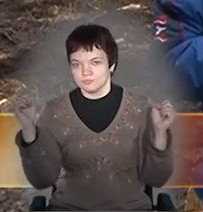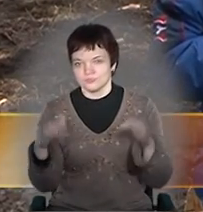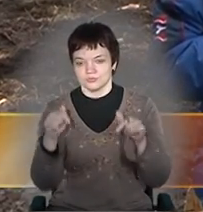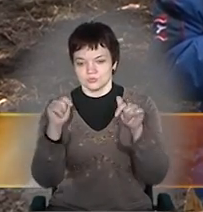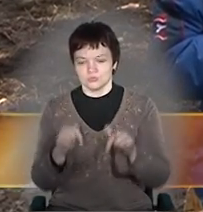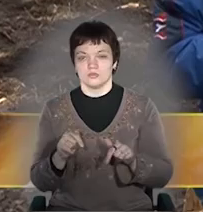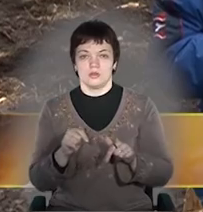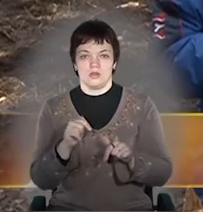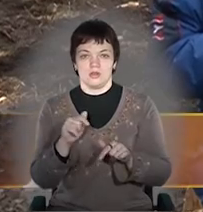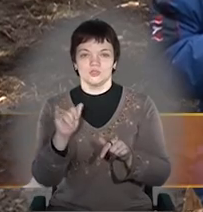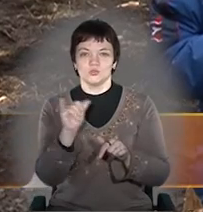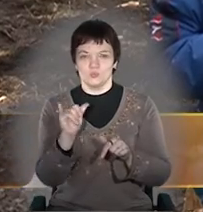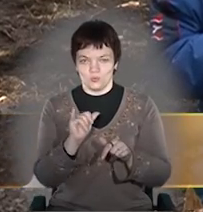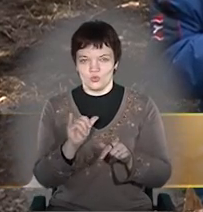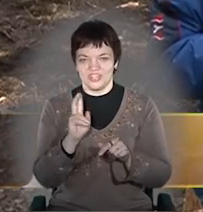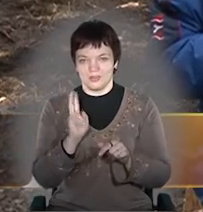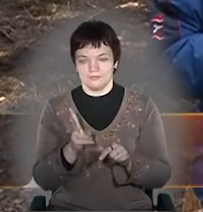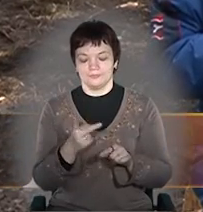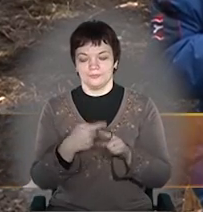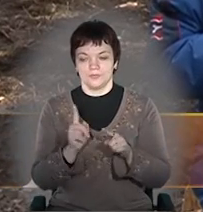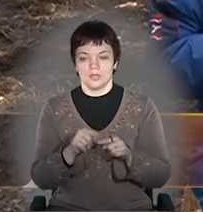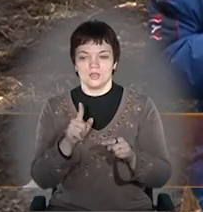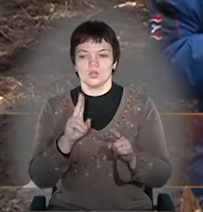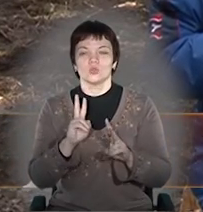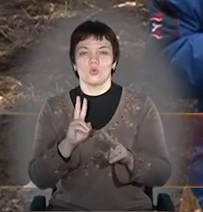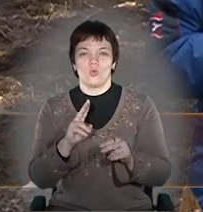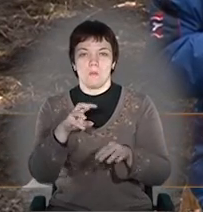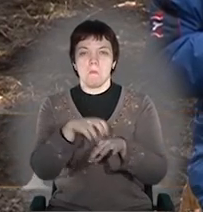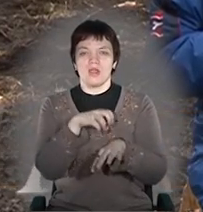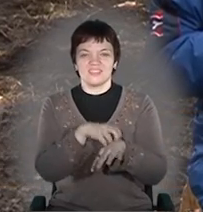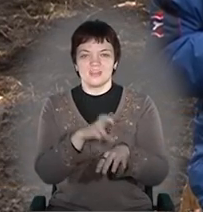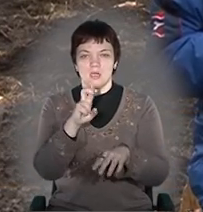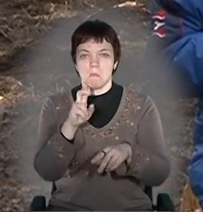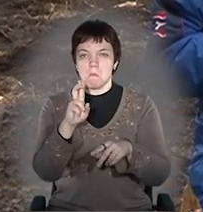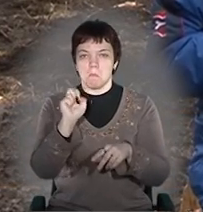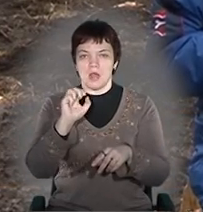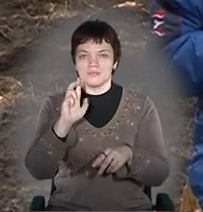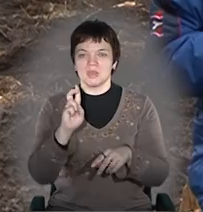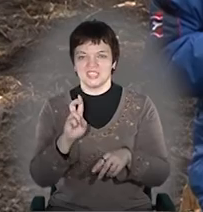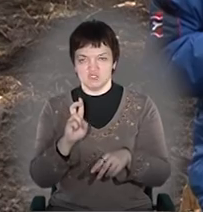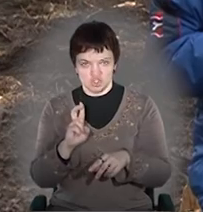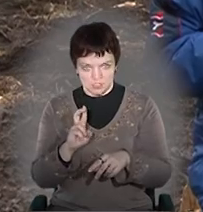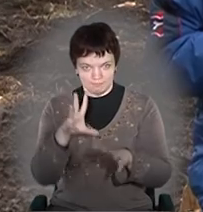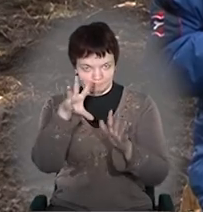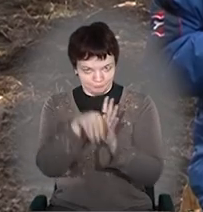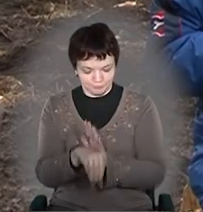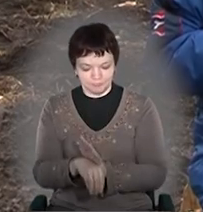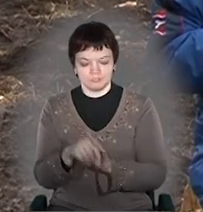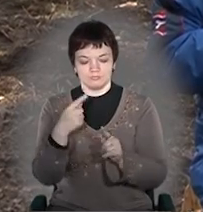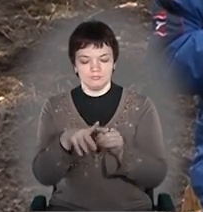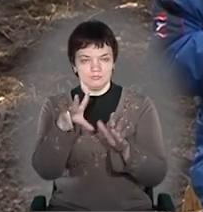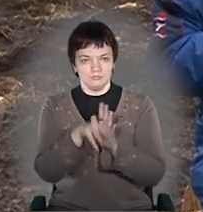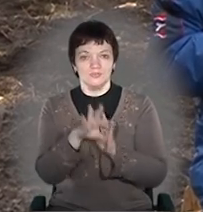этом специальном субботнике. Здесь активисты партии «Батьковщина», депутаты и